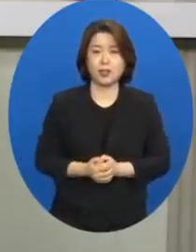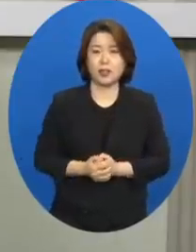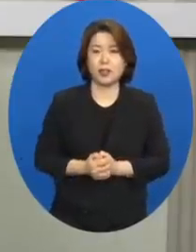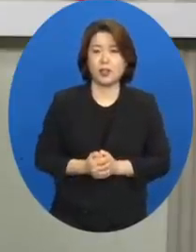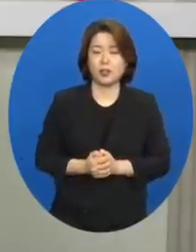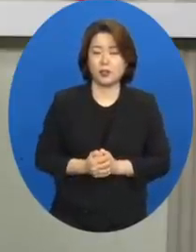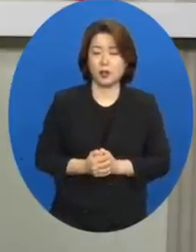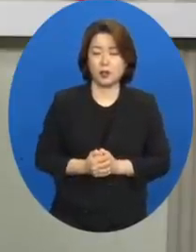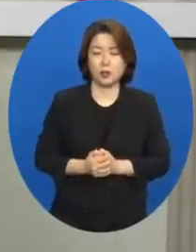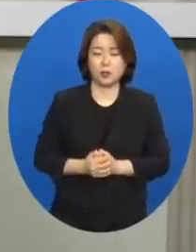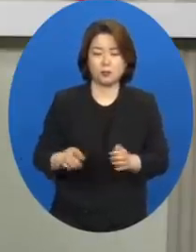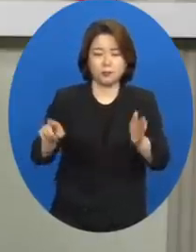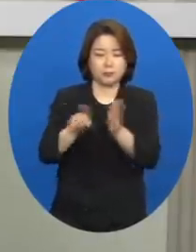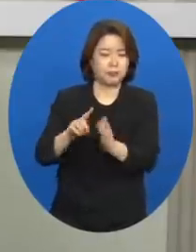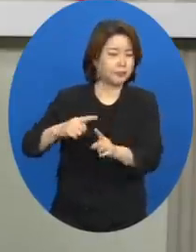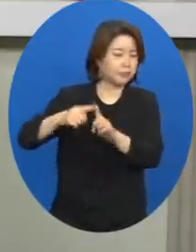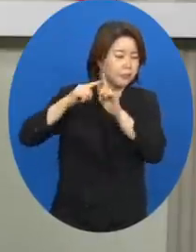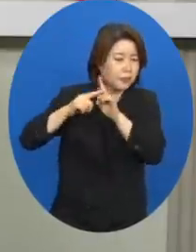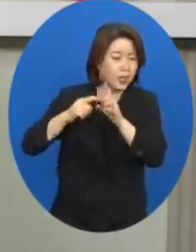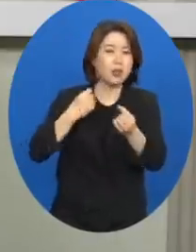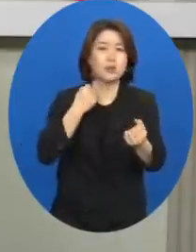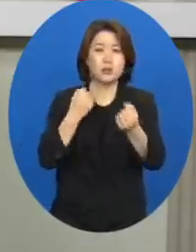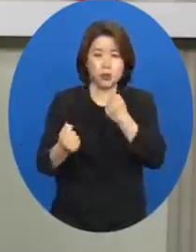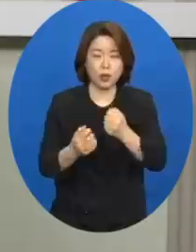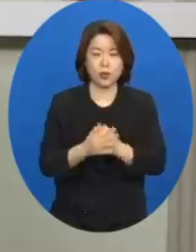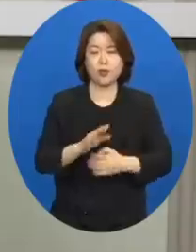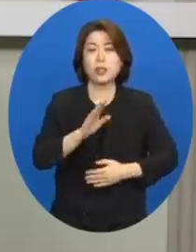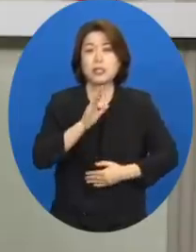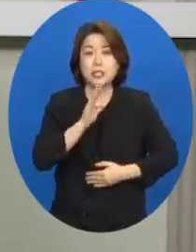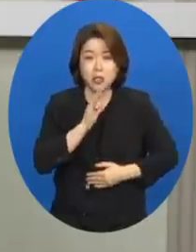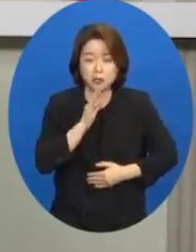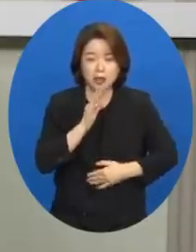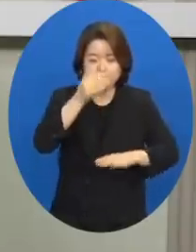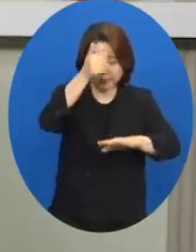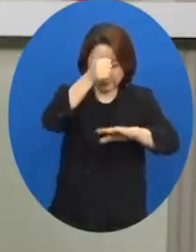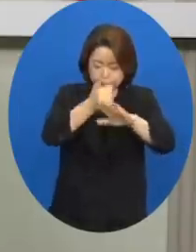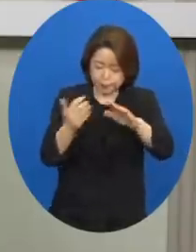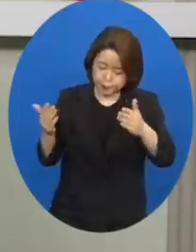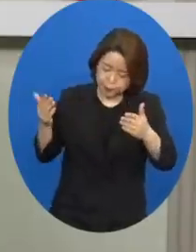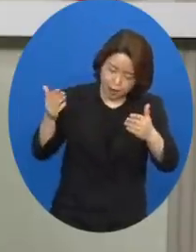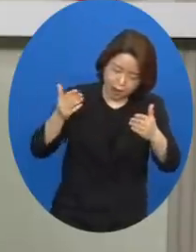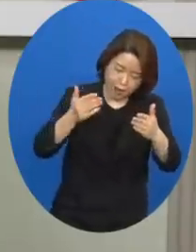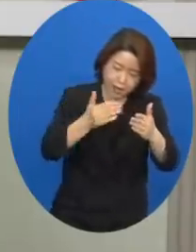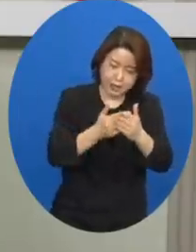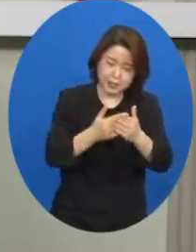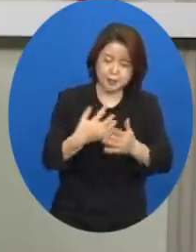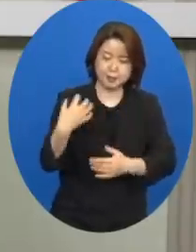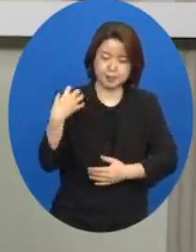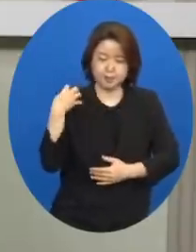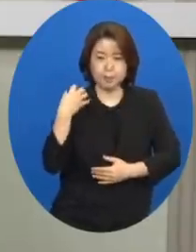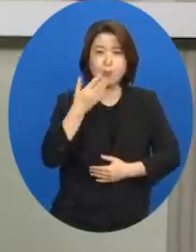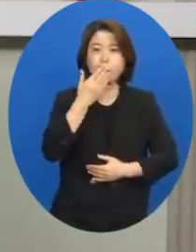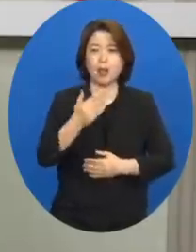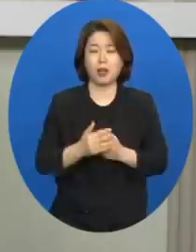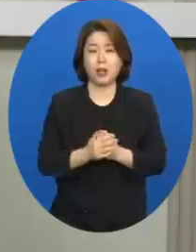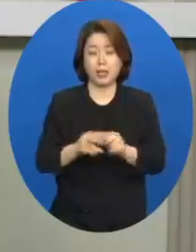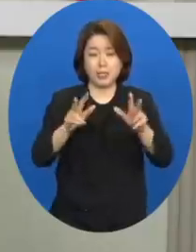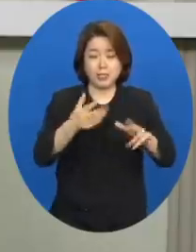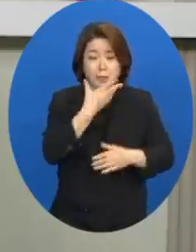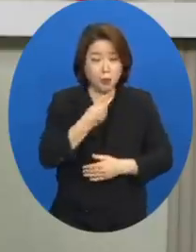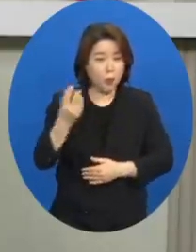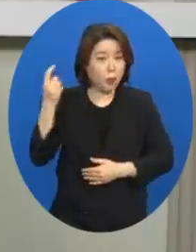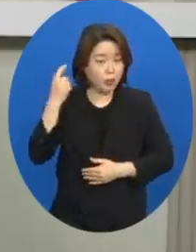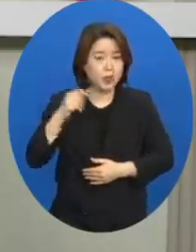순 주 하 겠지 원정 정말 끝까지 사명을 감당할 수 있었고 그 복음이 지금 우리에게까지